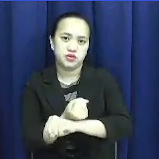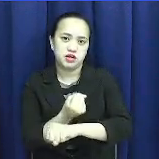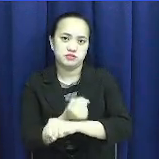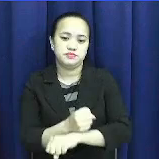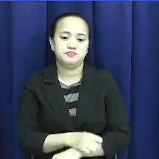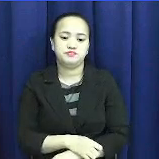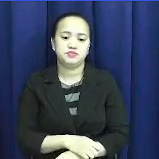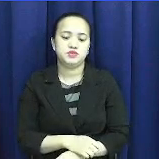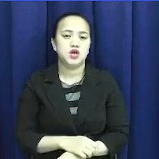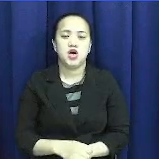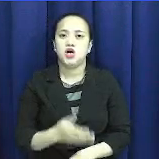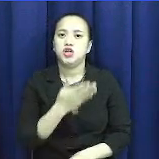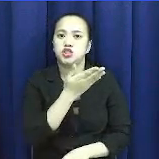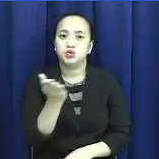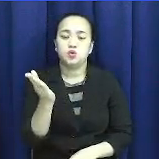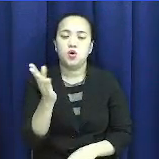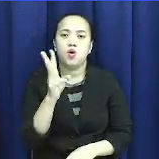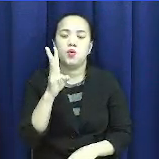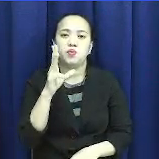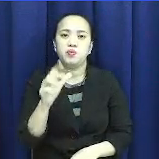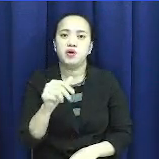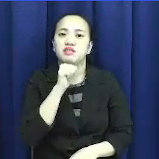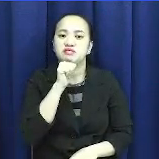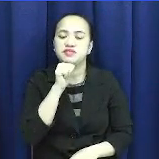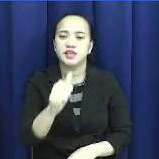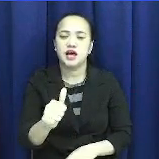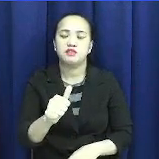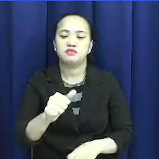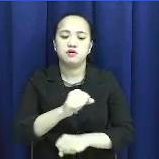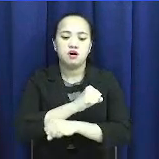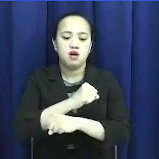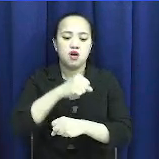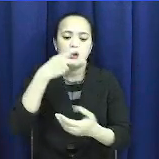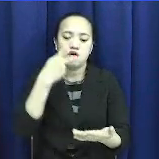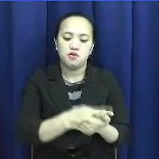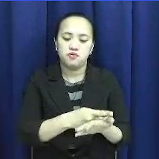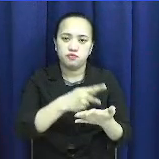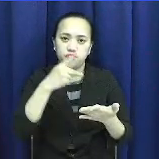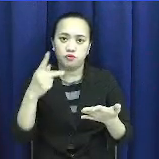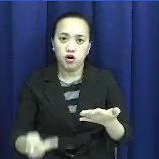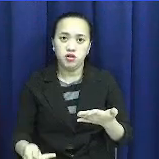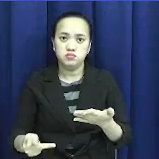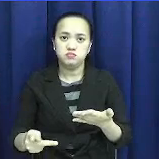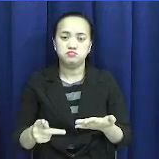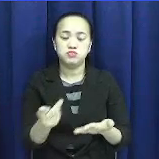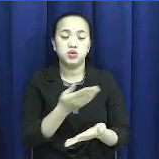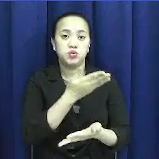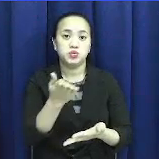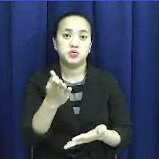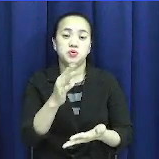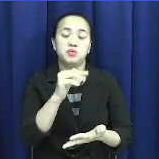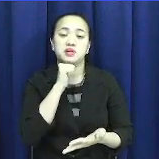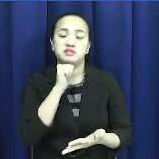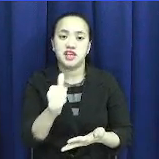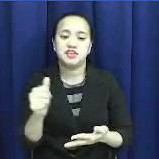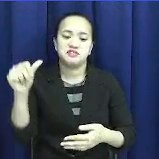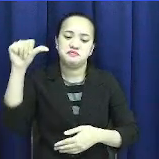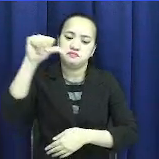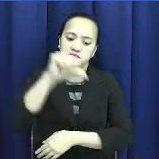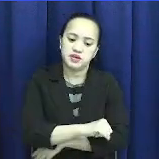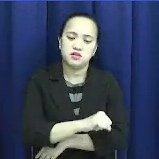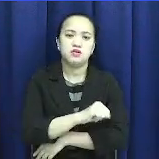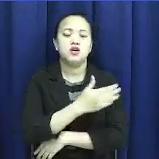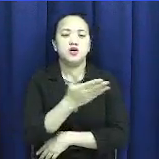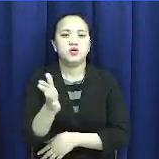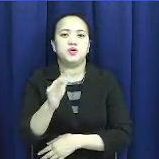ka babagsak. Ha? Maaring ikaw ay matumba, pero tatayo ka uli. And